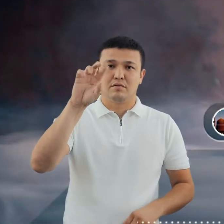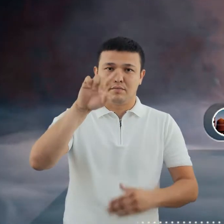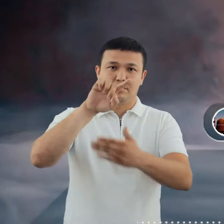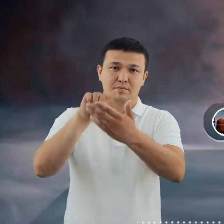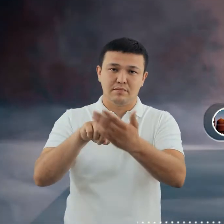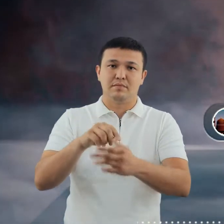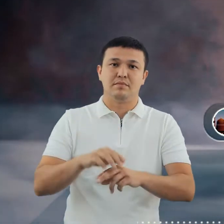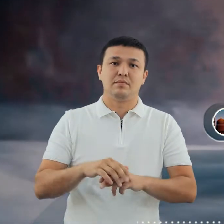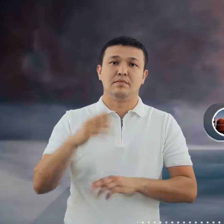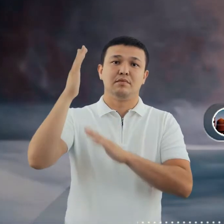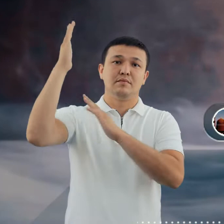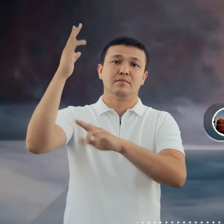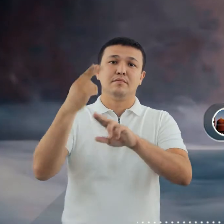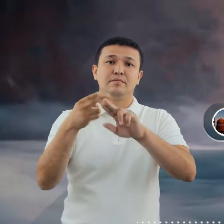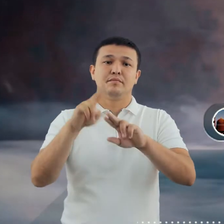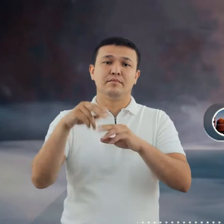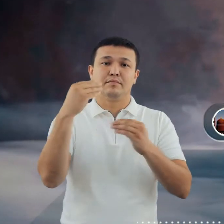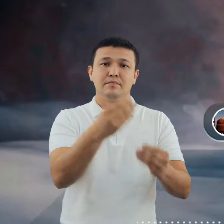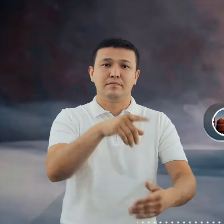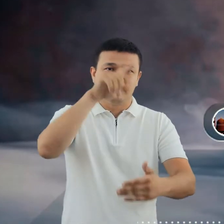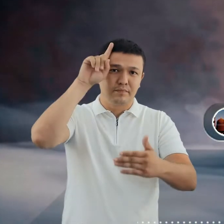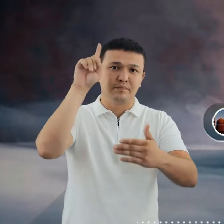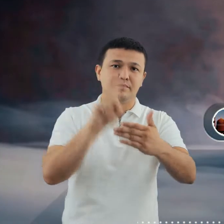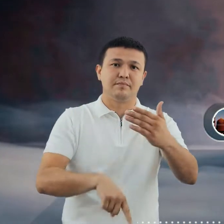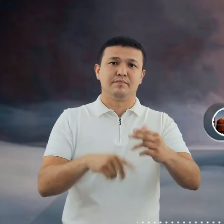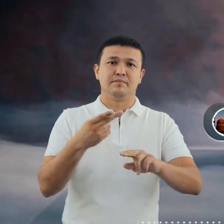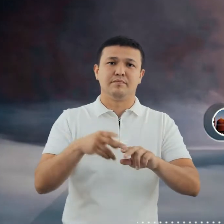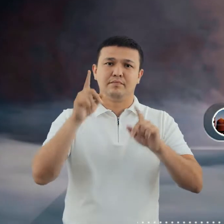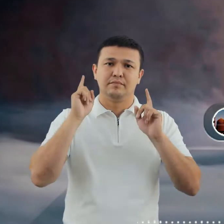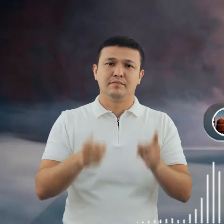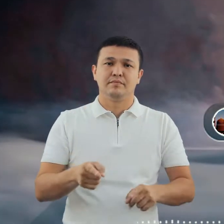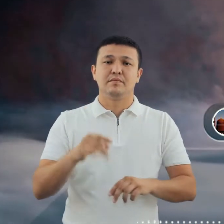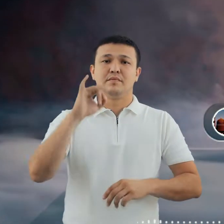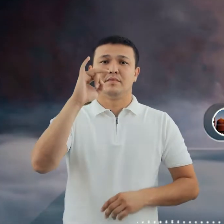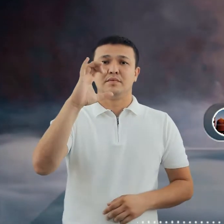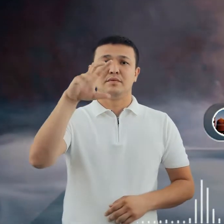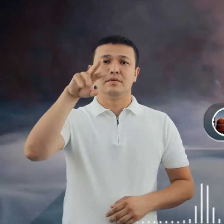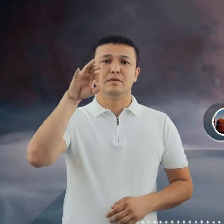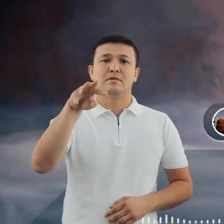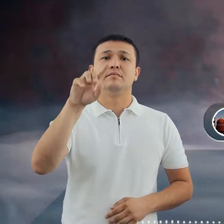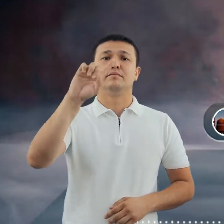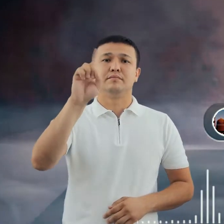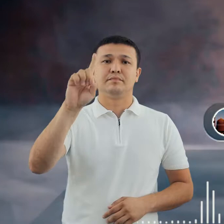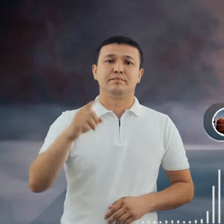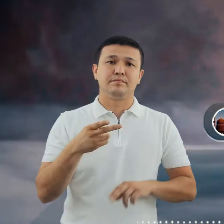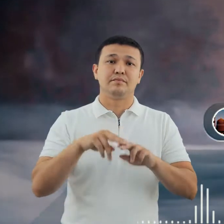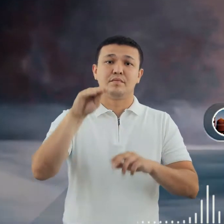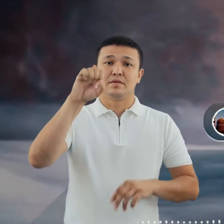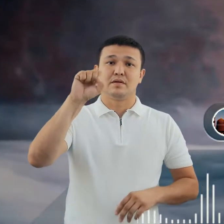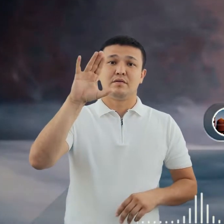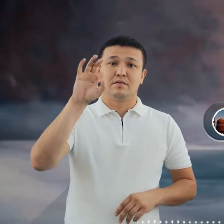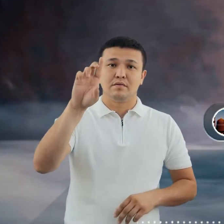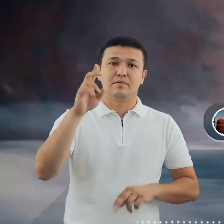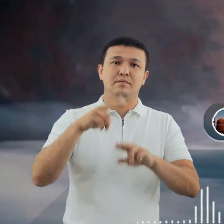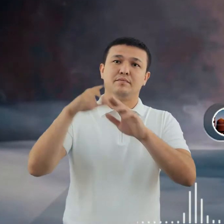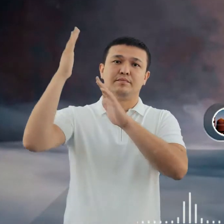kelgan haq dinga ishonishlikdir. Savol: Islom nimadir? Javob: Alloh taolodan